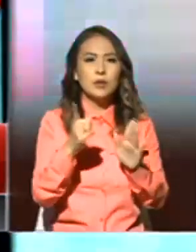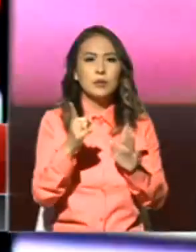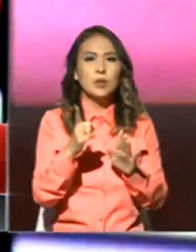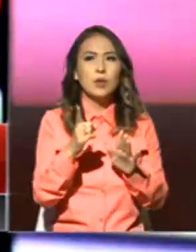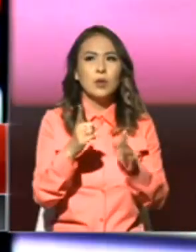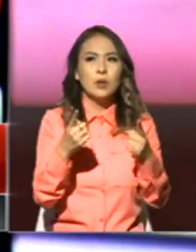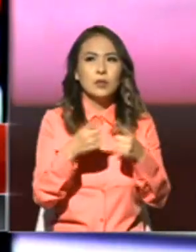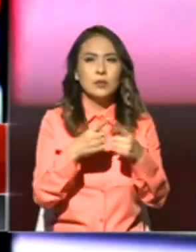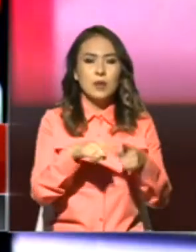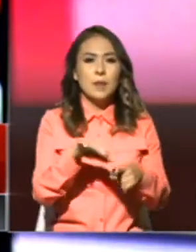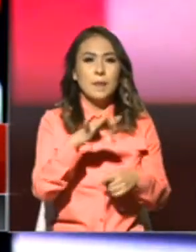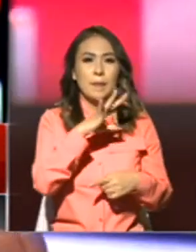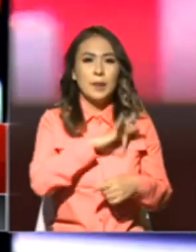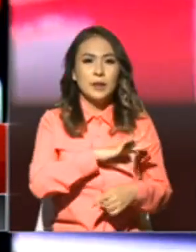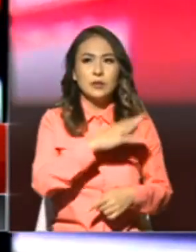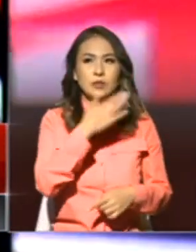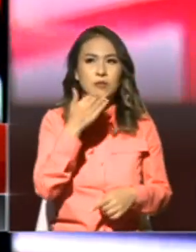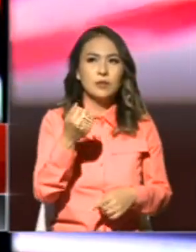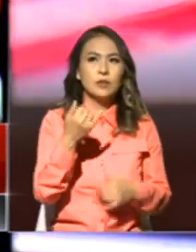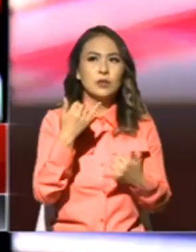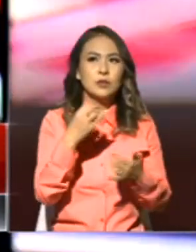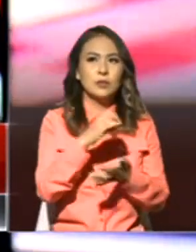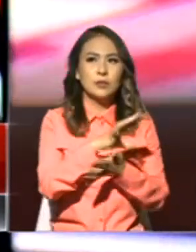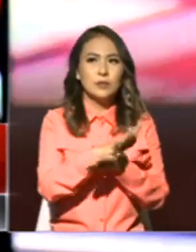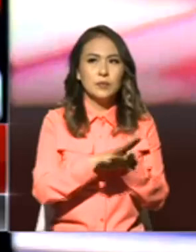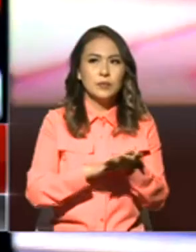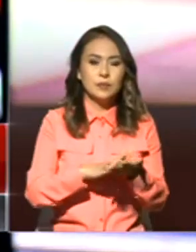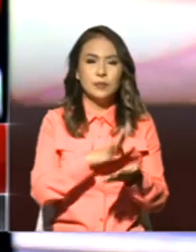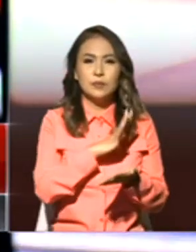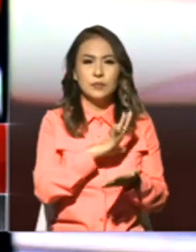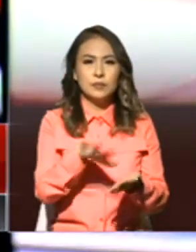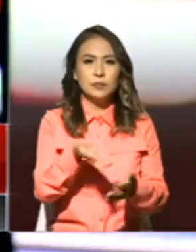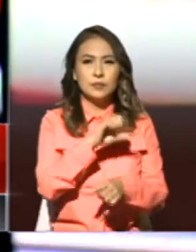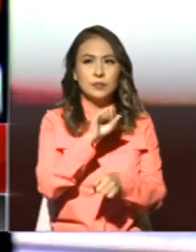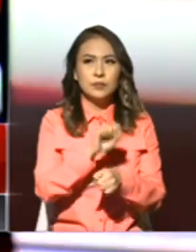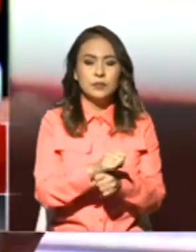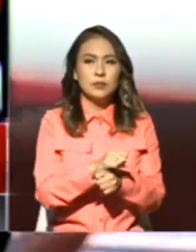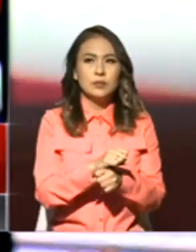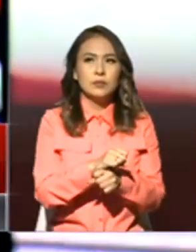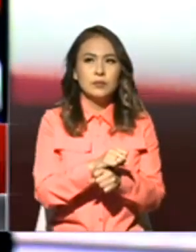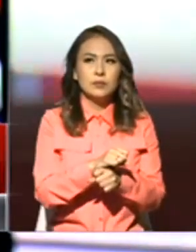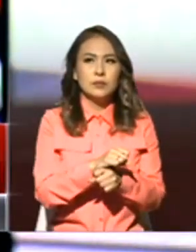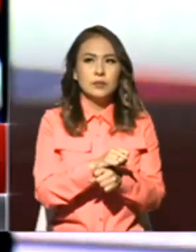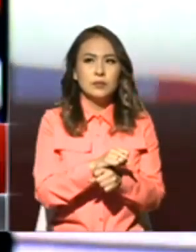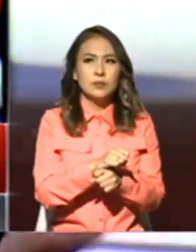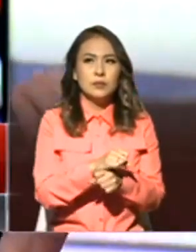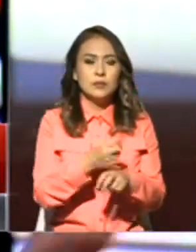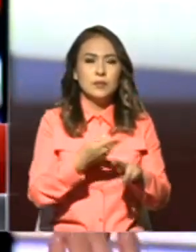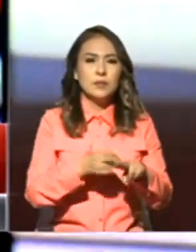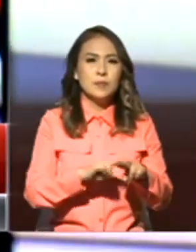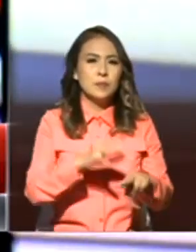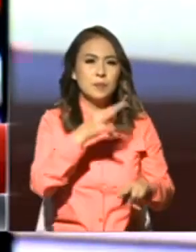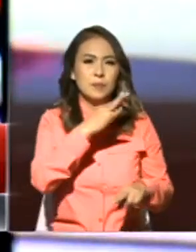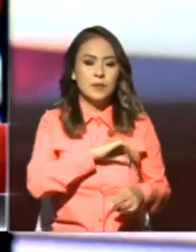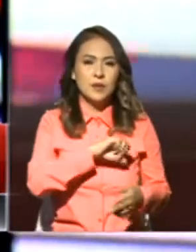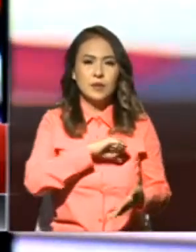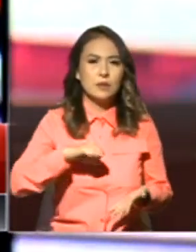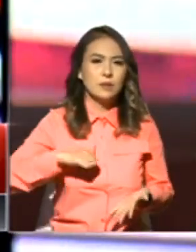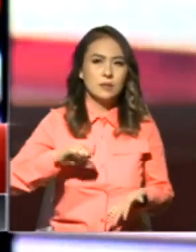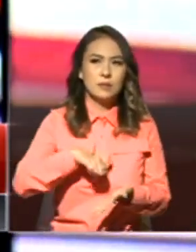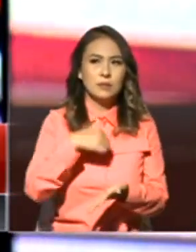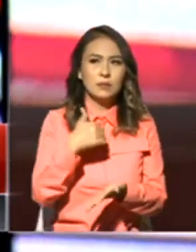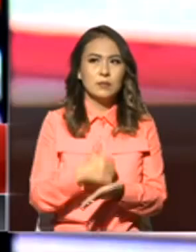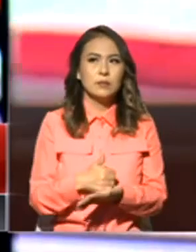жаңағы пайда болмағандықтан ол бағдарлама ары қарай бізде жалғасқан жоқ. Яғни бұл жерде пайда деген негізі бұл енді